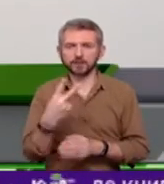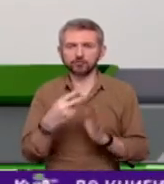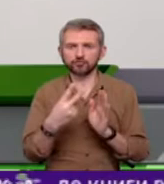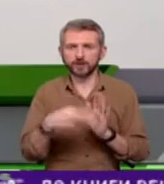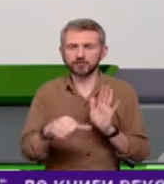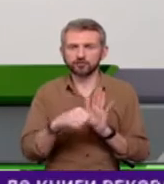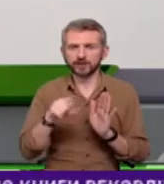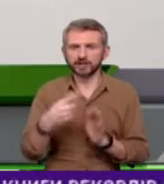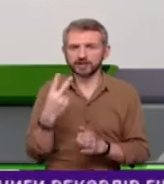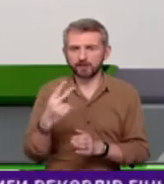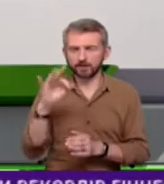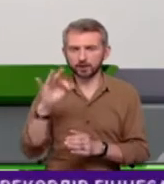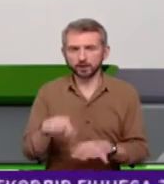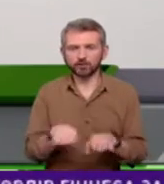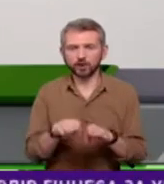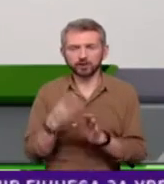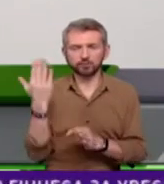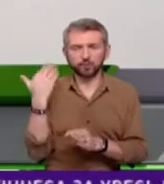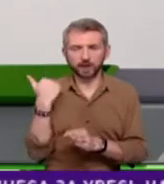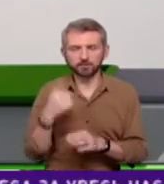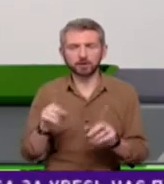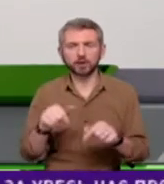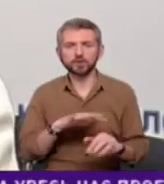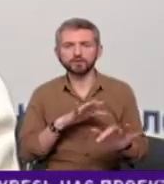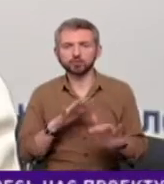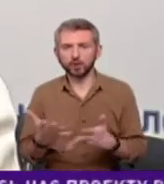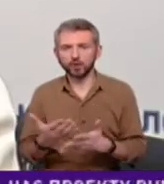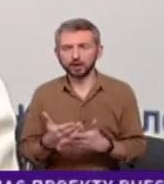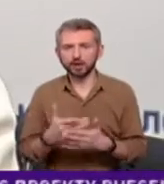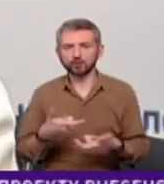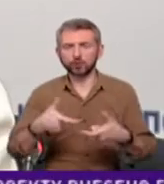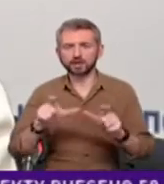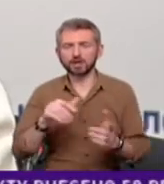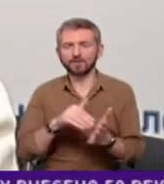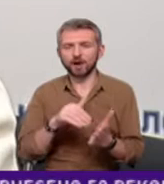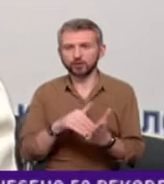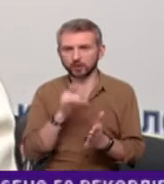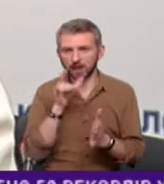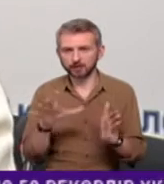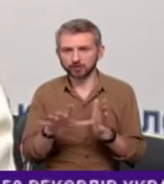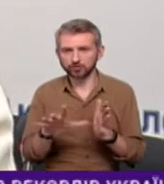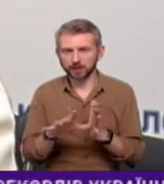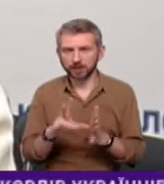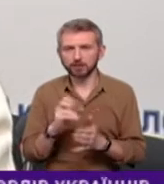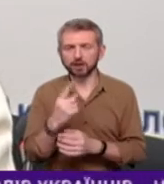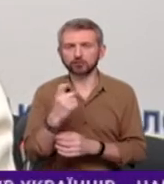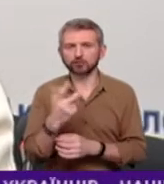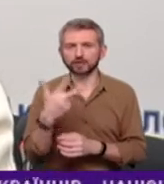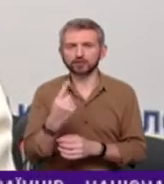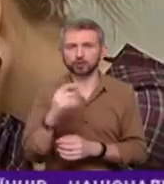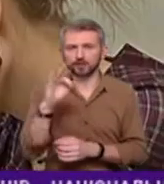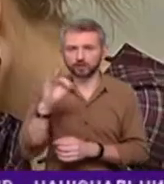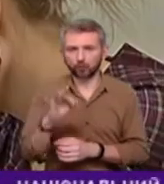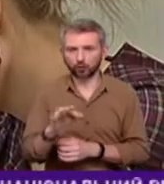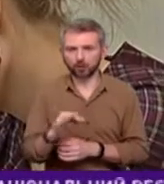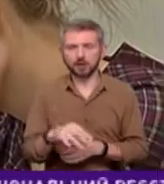26,2% порівняно з попередніми. Також відбулося зростання вартості електричної енергії на